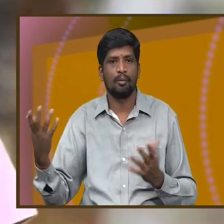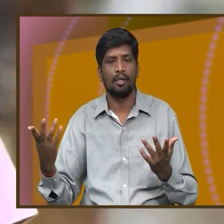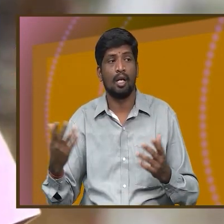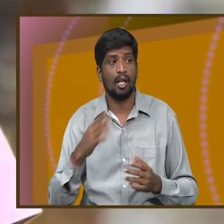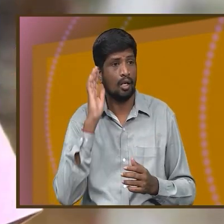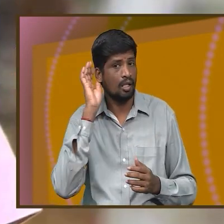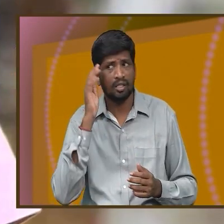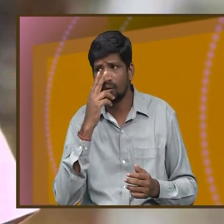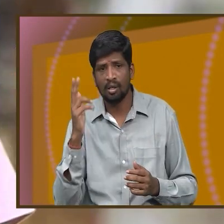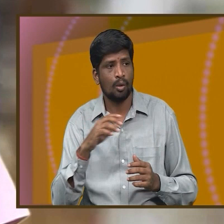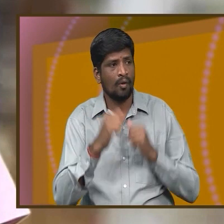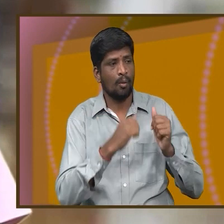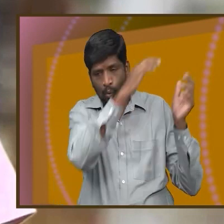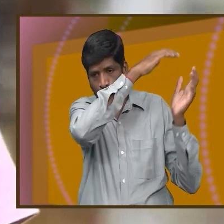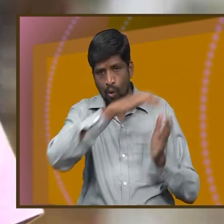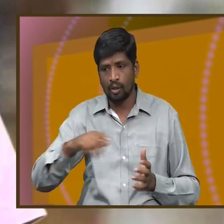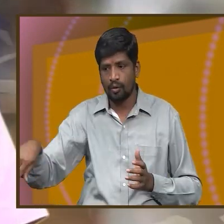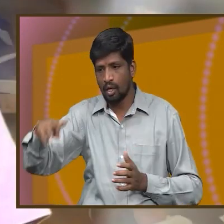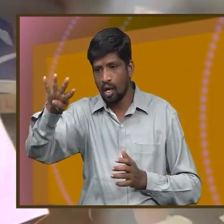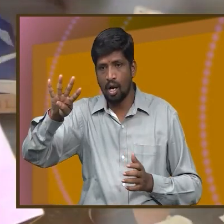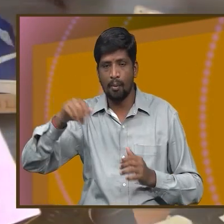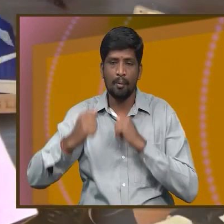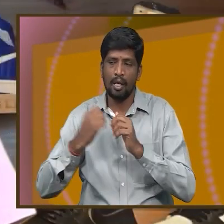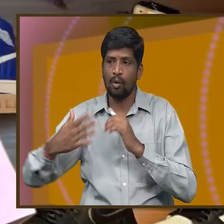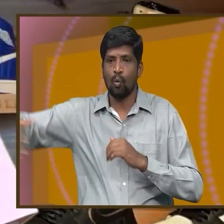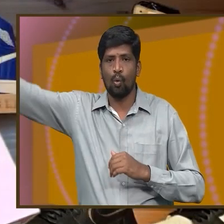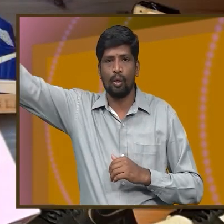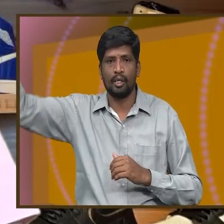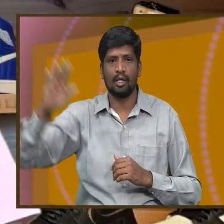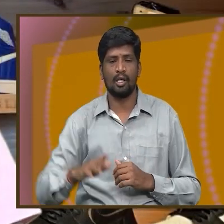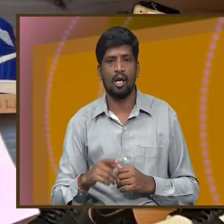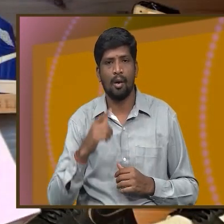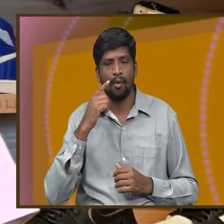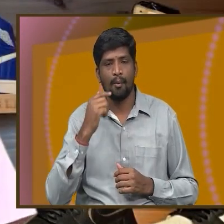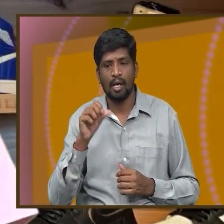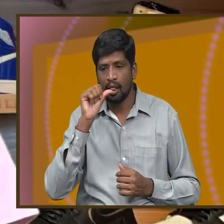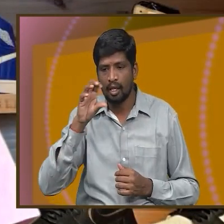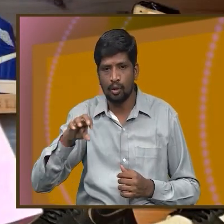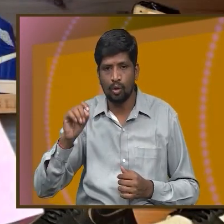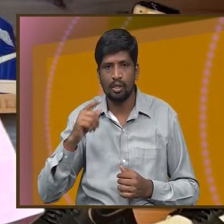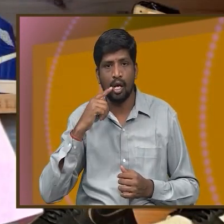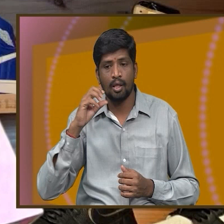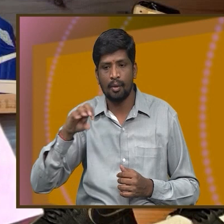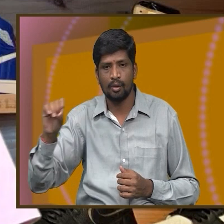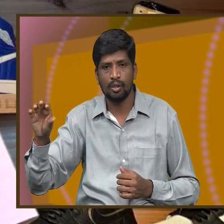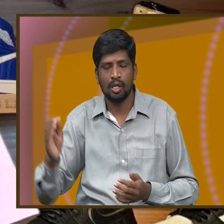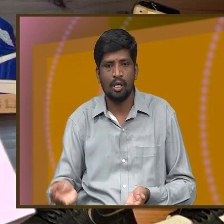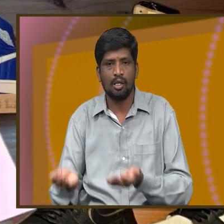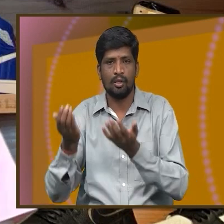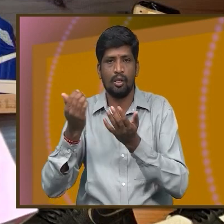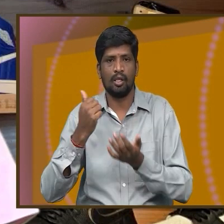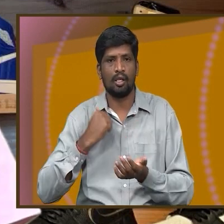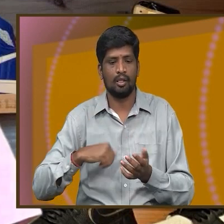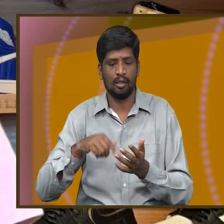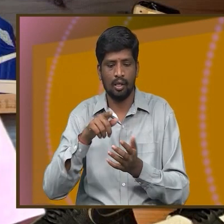விட்டார்கள். மாரியை வந்து கீழே வந்து மயங்கி கிடந்தவர்களை காப்பாற்றி விட்டு அந்த செருப்பு நல்லபடியாக அவர் வசமே இருந்தது. திருடர்கள் கைக்கு